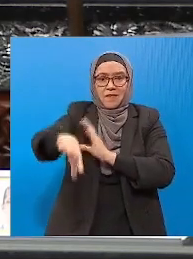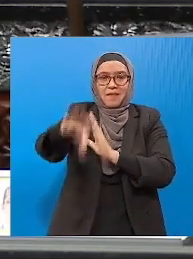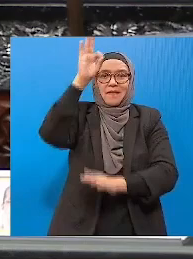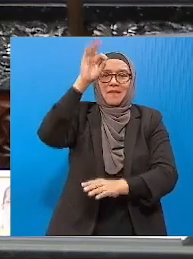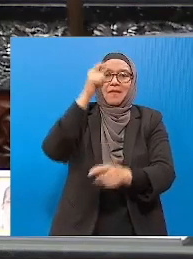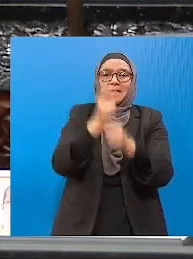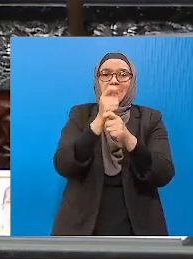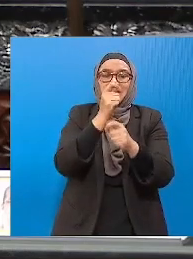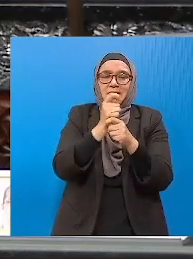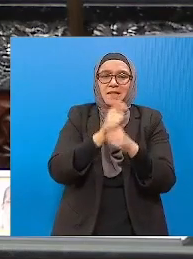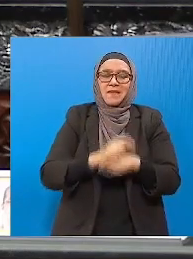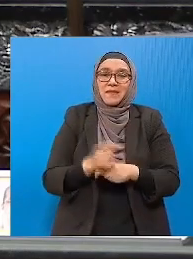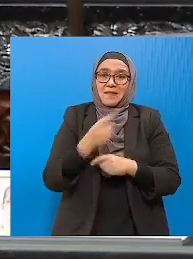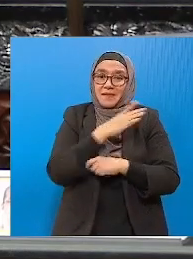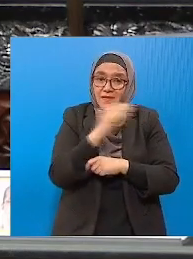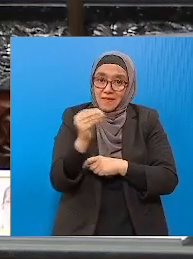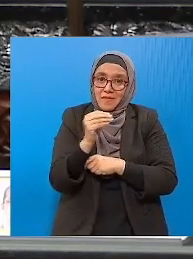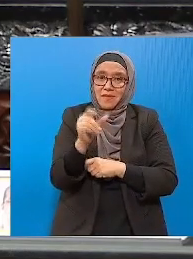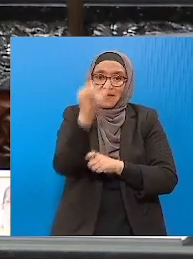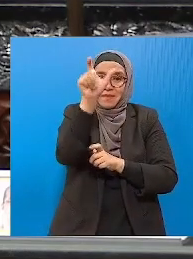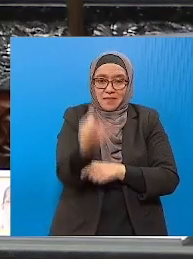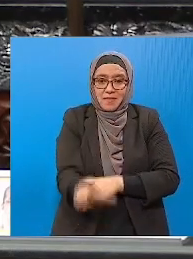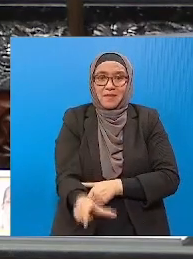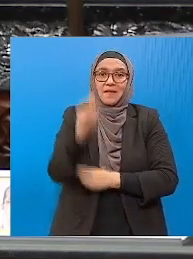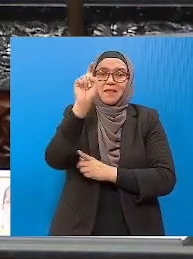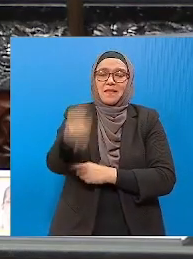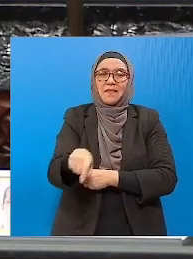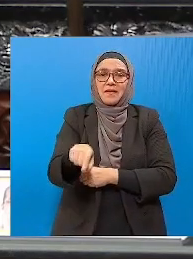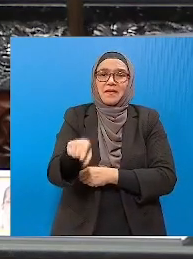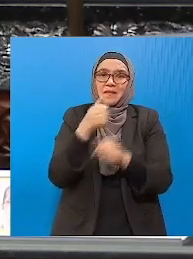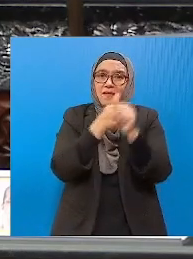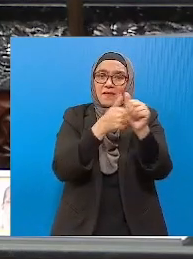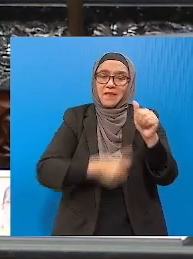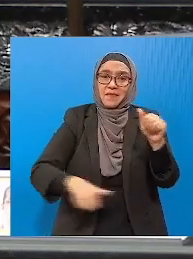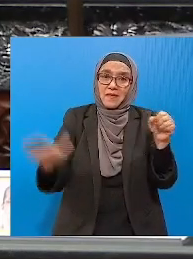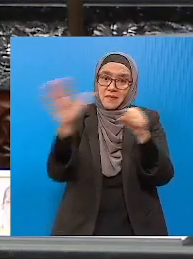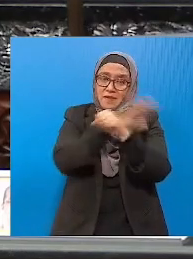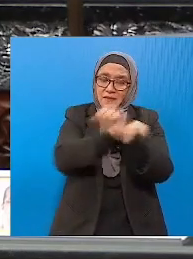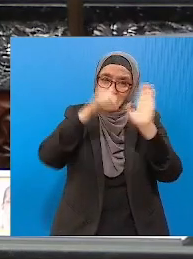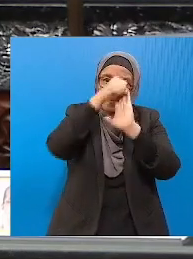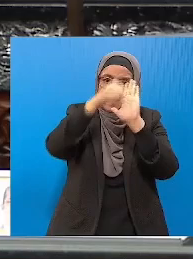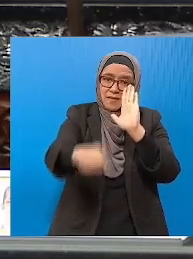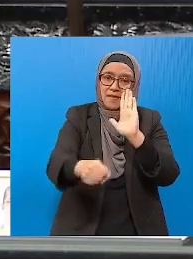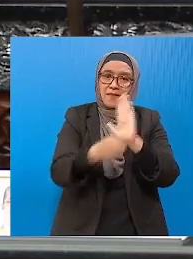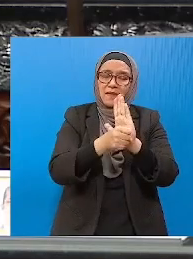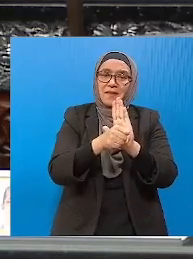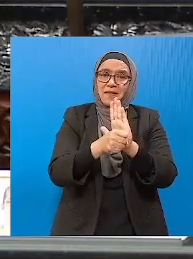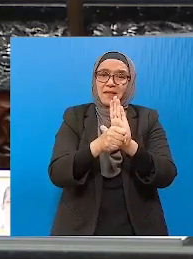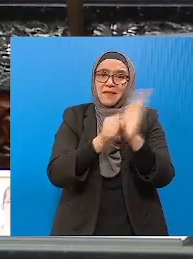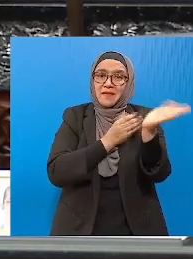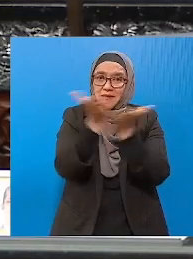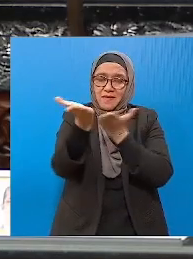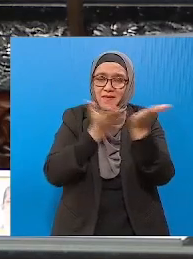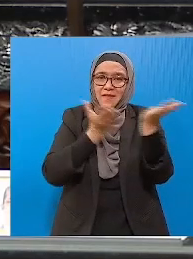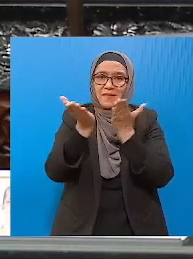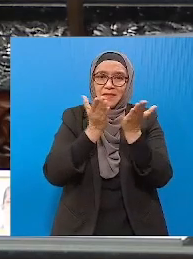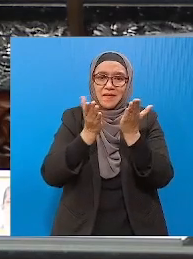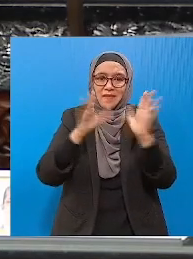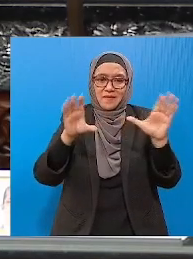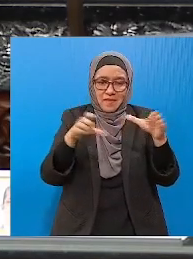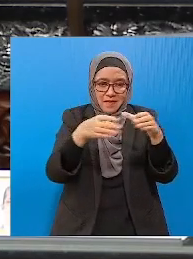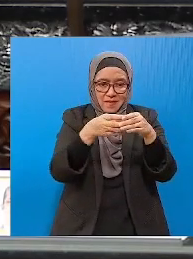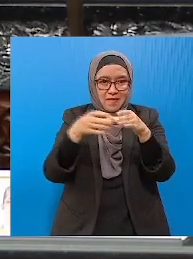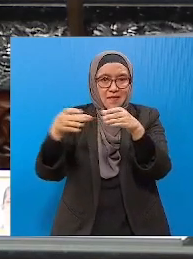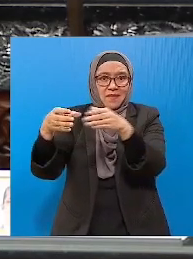selain daripada itu jalur juga perlu memenuhi syarat skim perkhidmatan memenuhi padanan Cluster mata